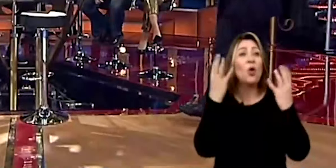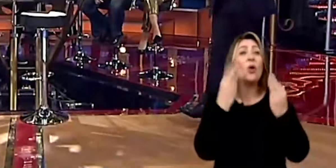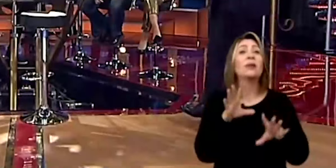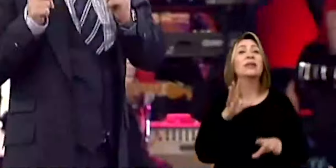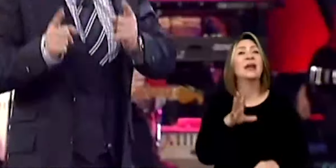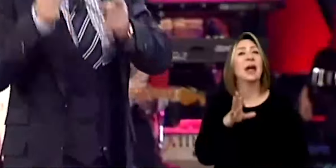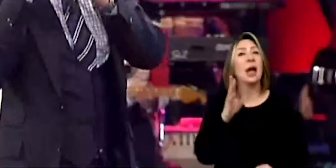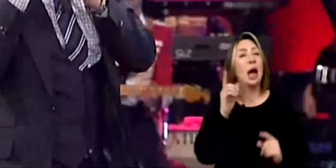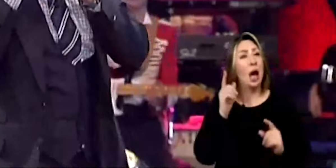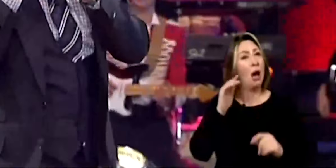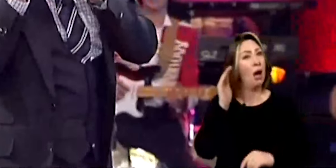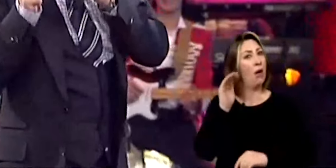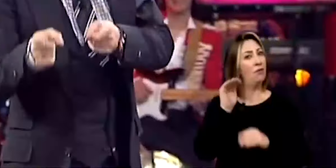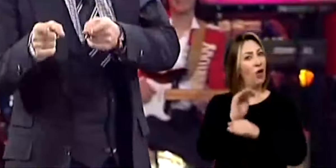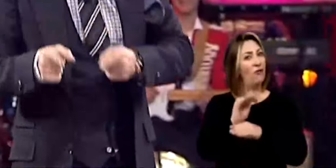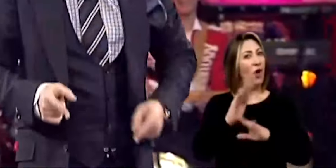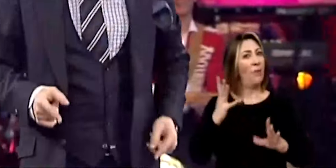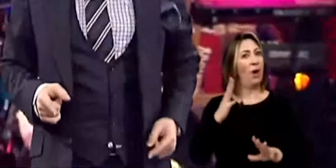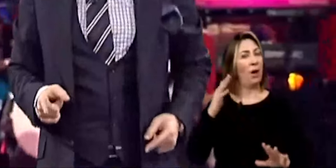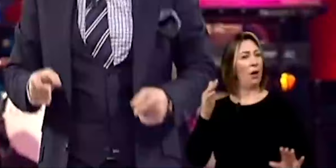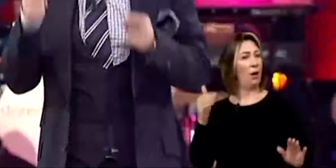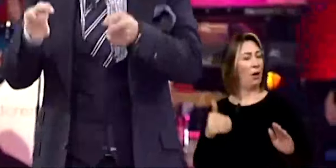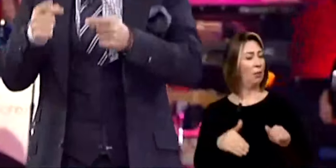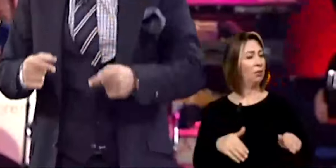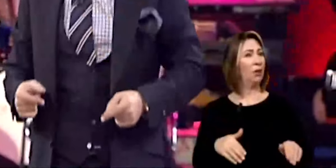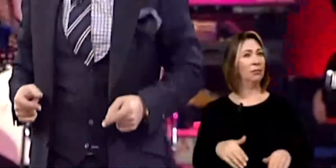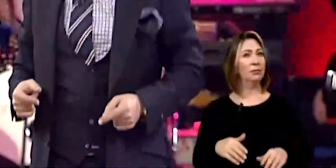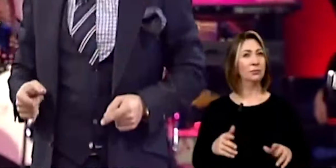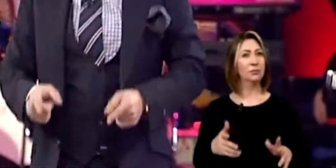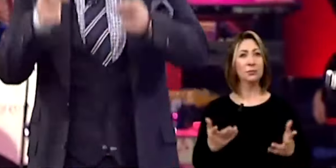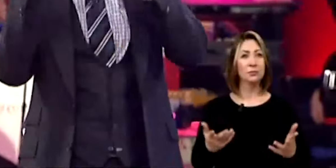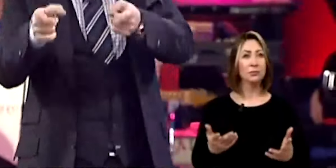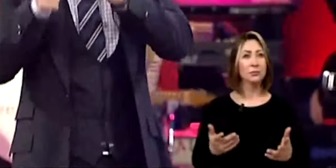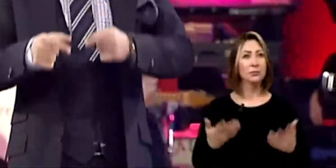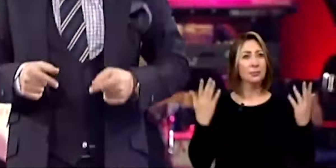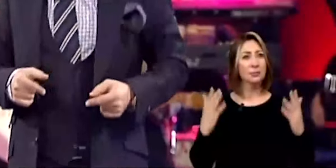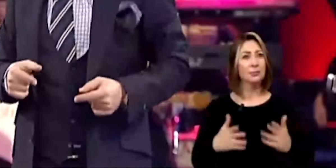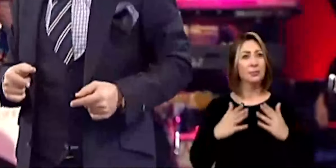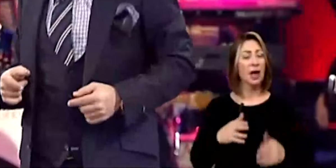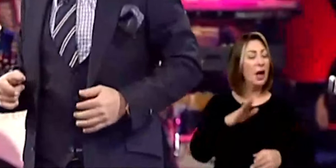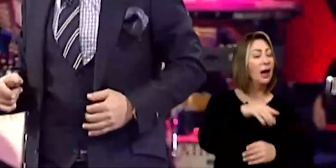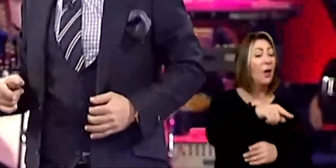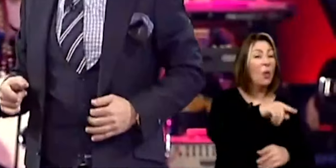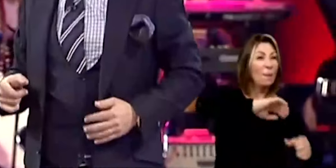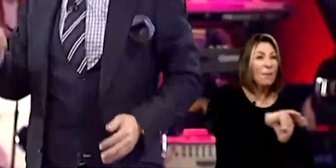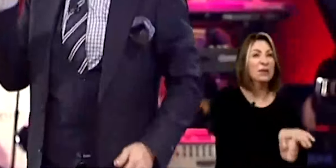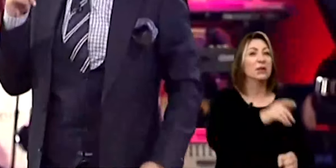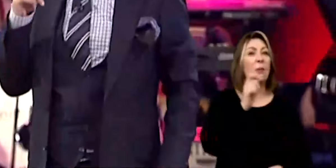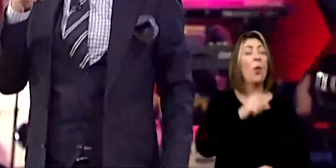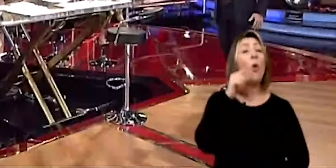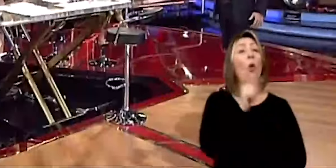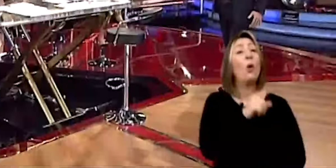olmadıkları. Mesela amir ama altına şey yapıyor. Baskı. Baskı yapıyor.